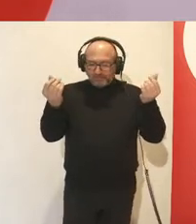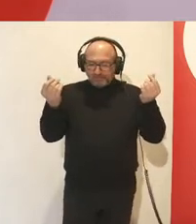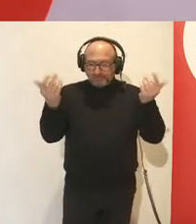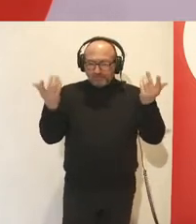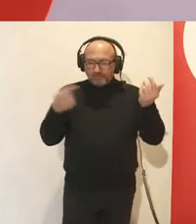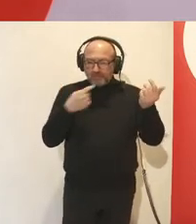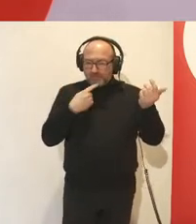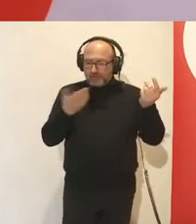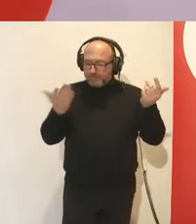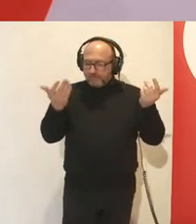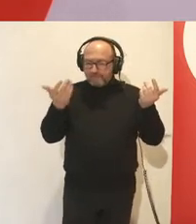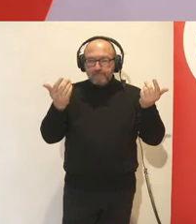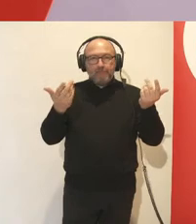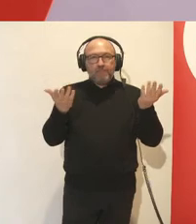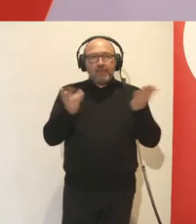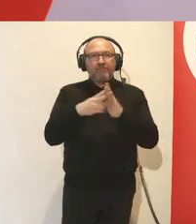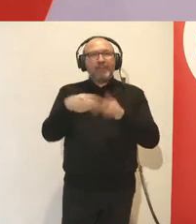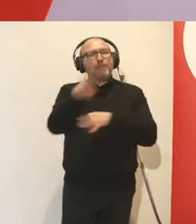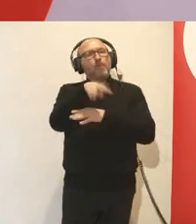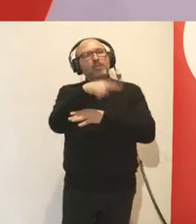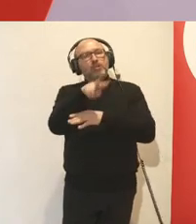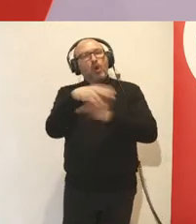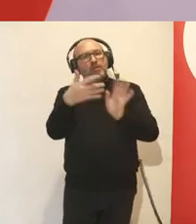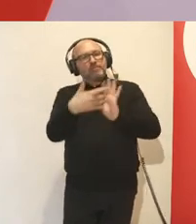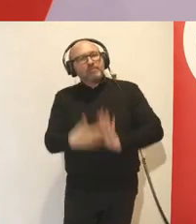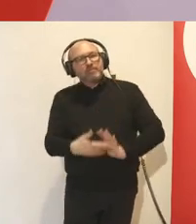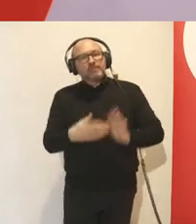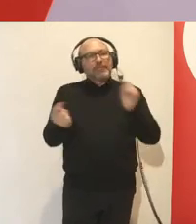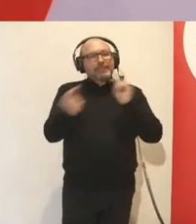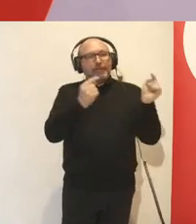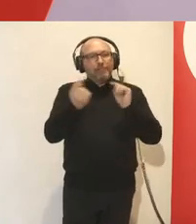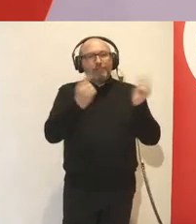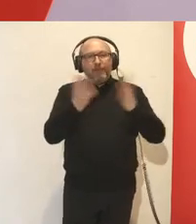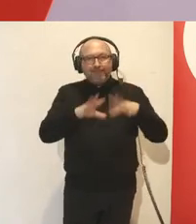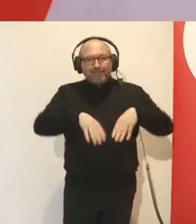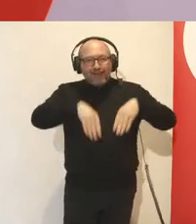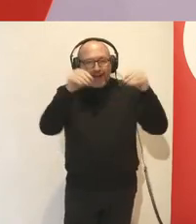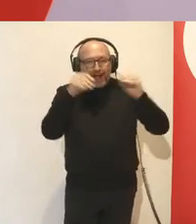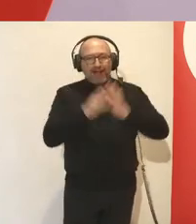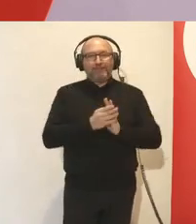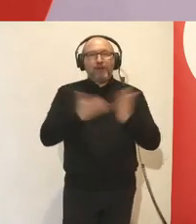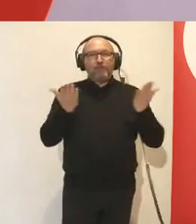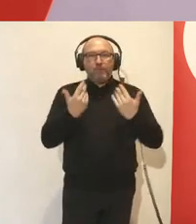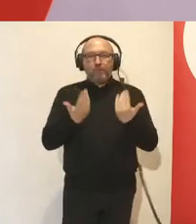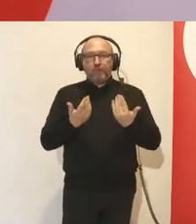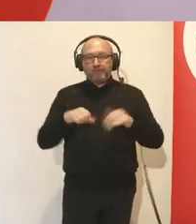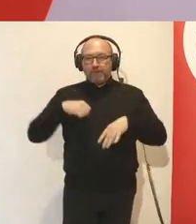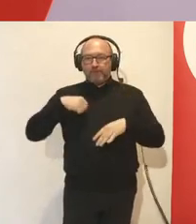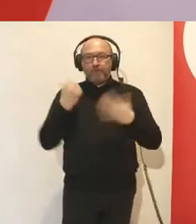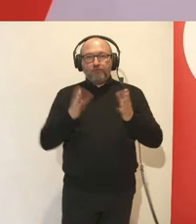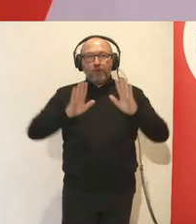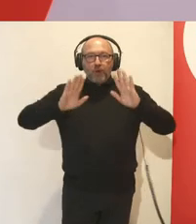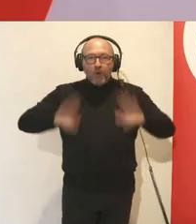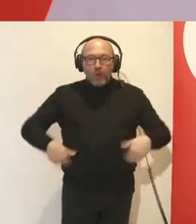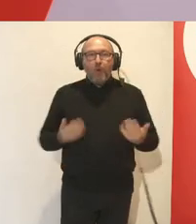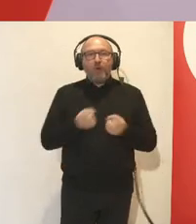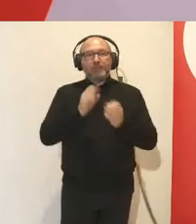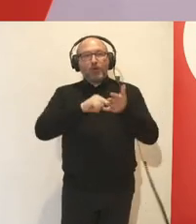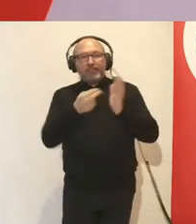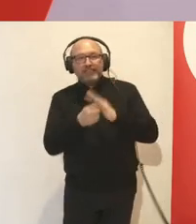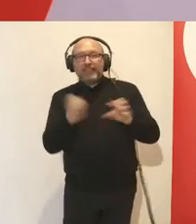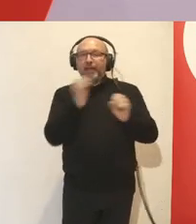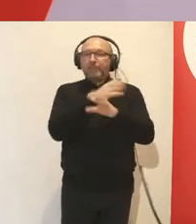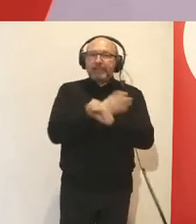nicht wie man so sind so ein monitoring auch wo entstehende button wo muss man frühzeitig sich positionieren wo muss man mit politik mit medien